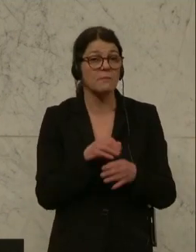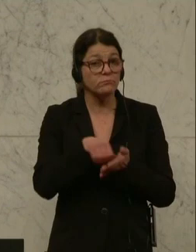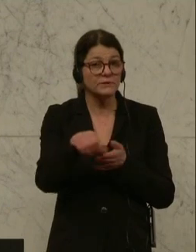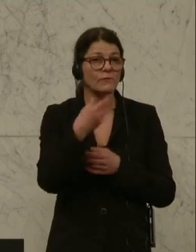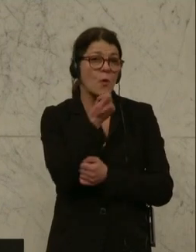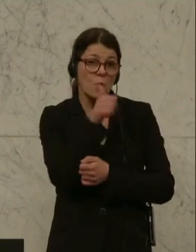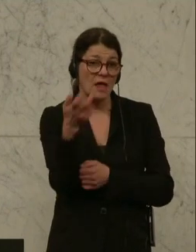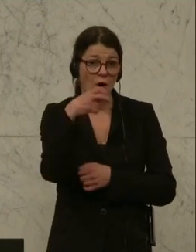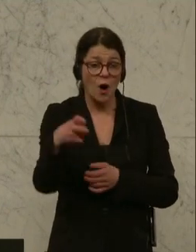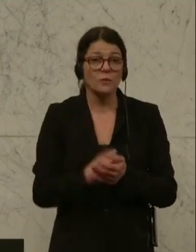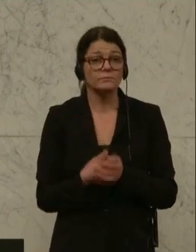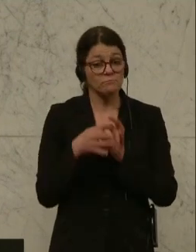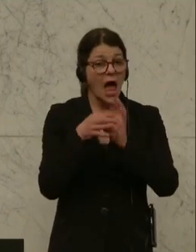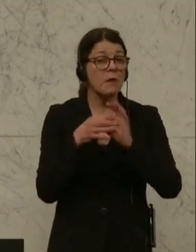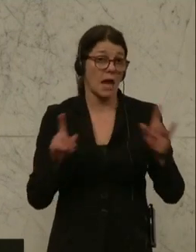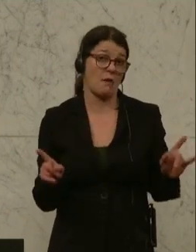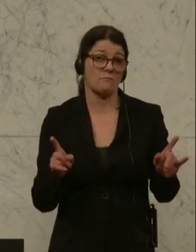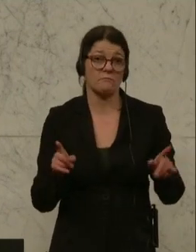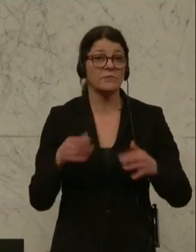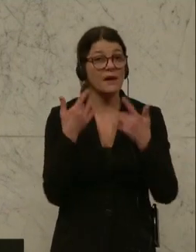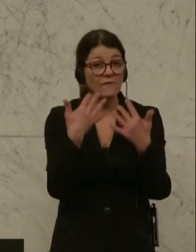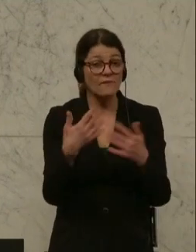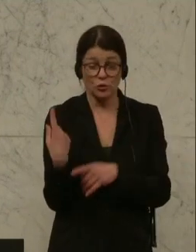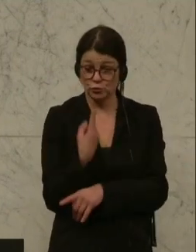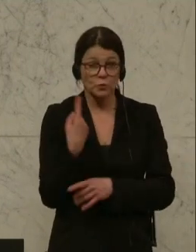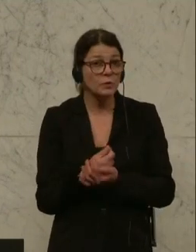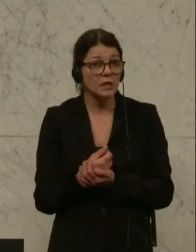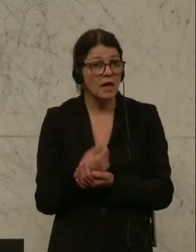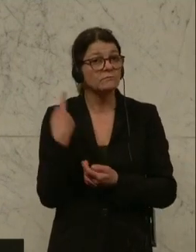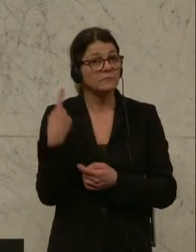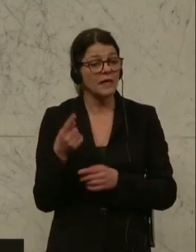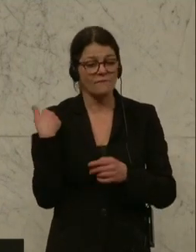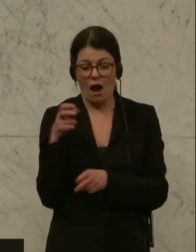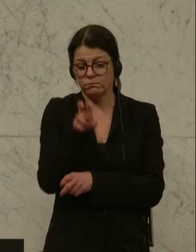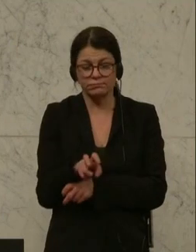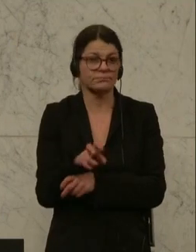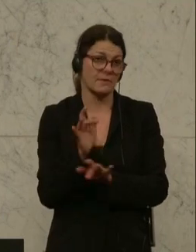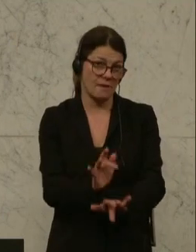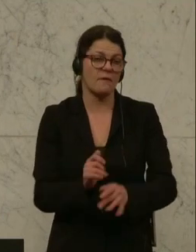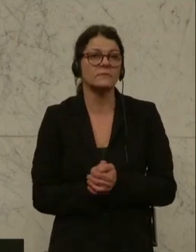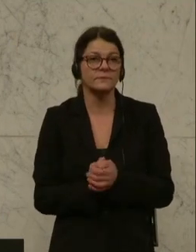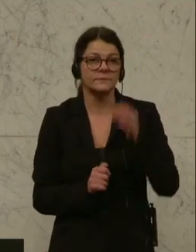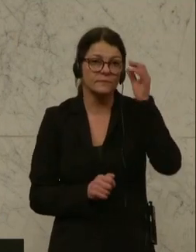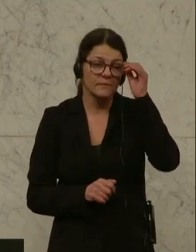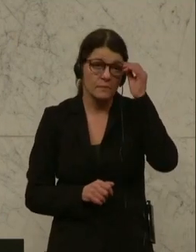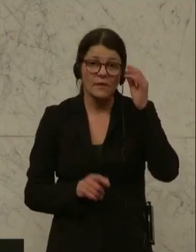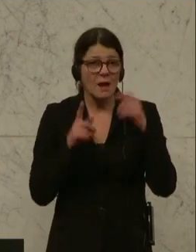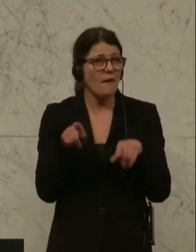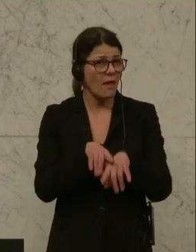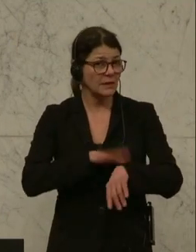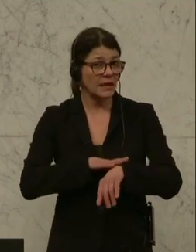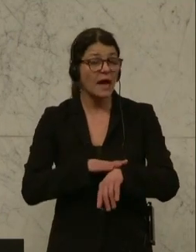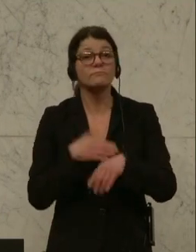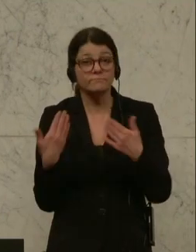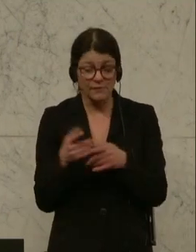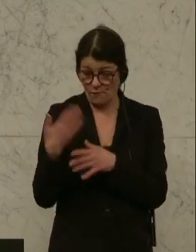von 100 Euro abhängig davon wie viele Stunden sie als wahlbeisitzer tätig werden aber gleichzeitig